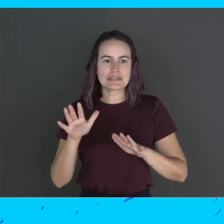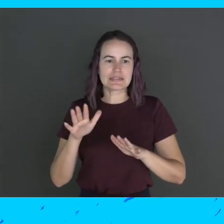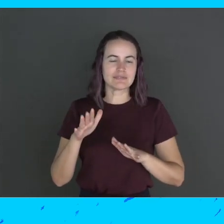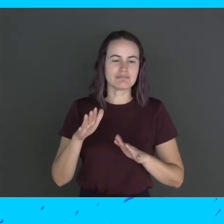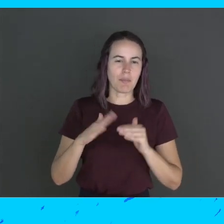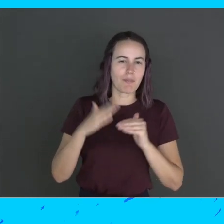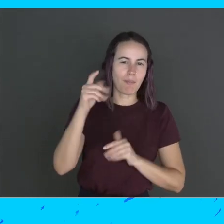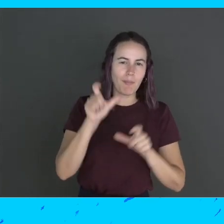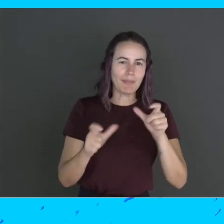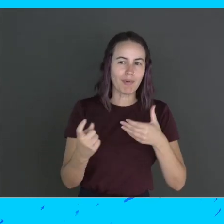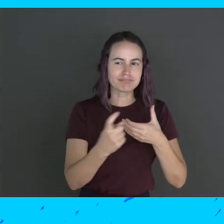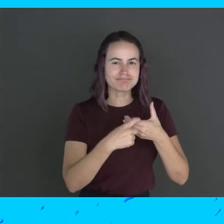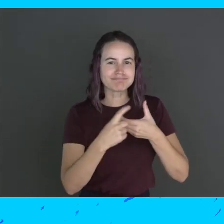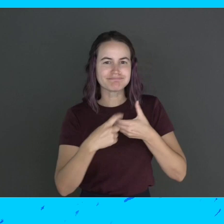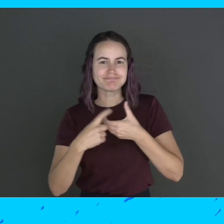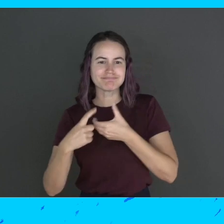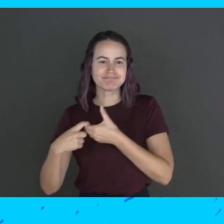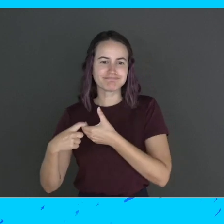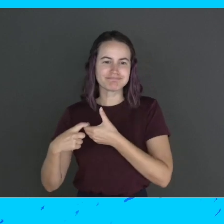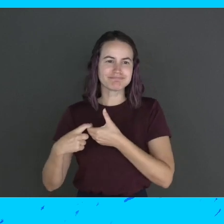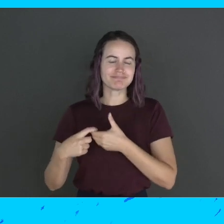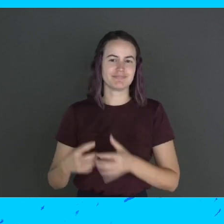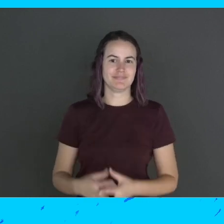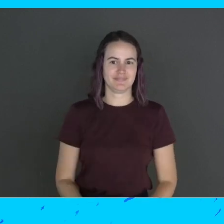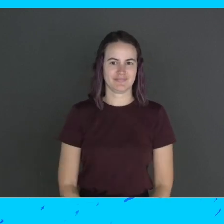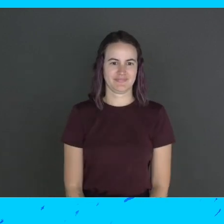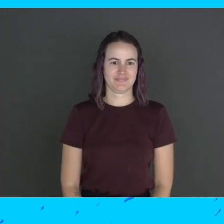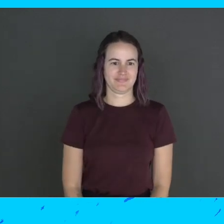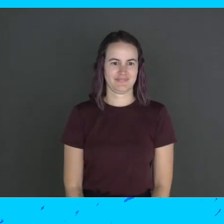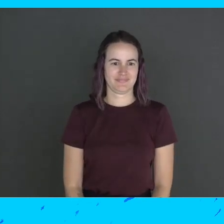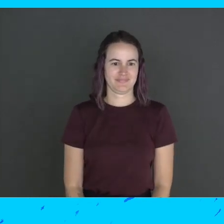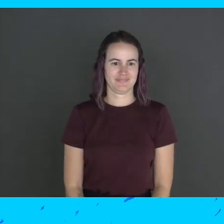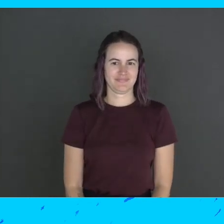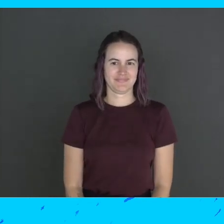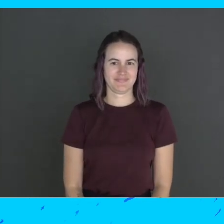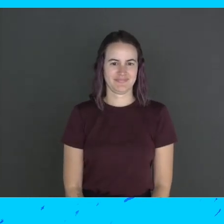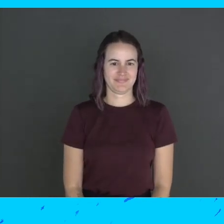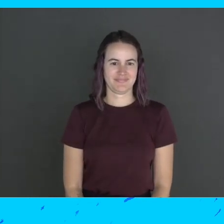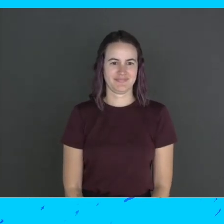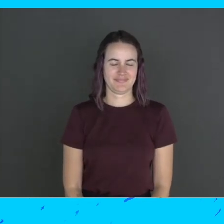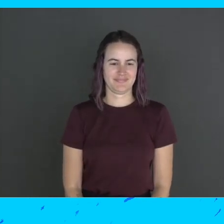us, and then we'll start.